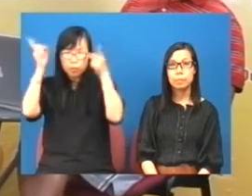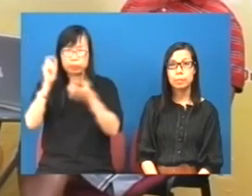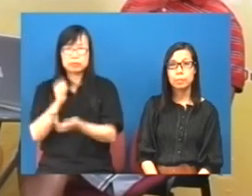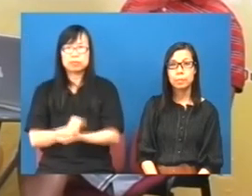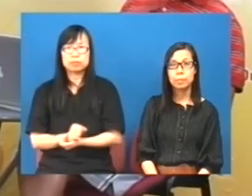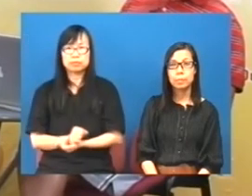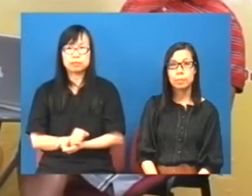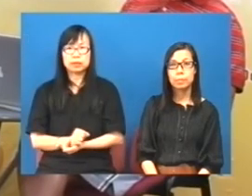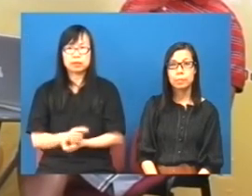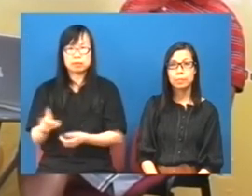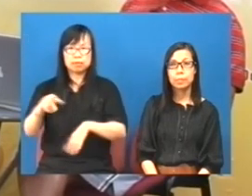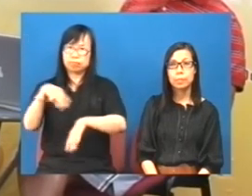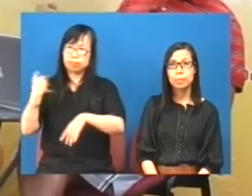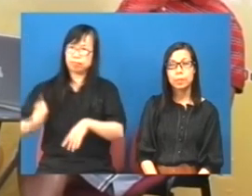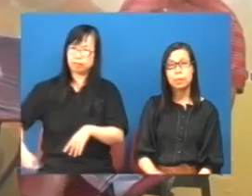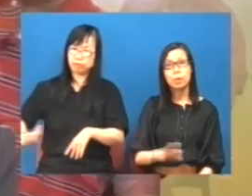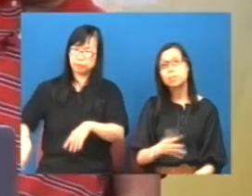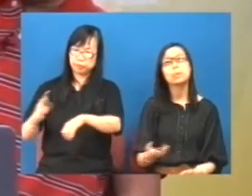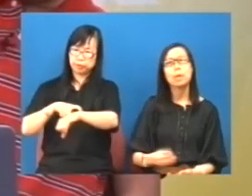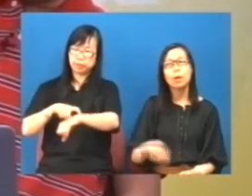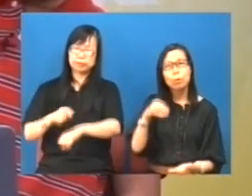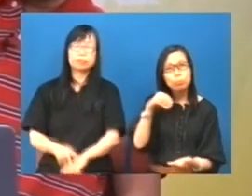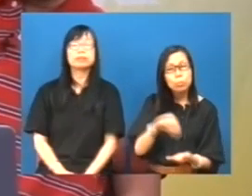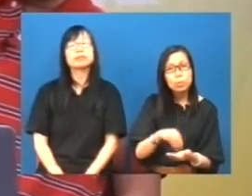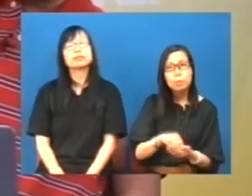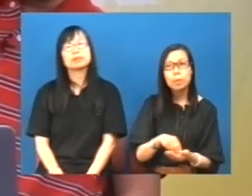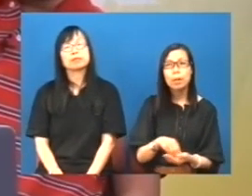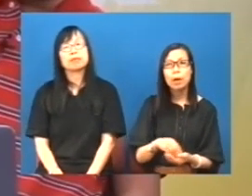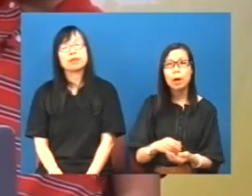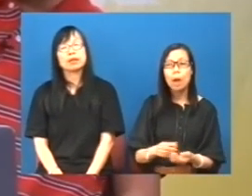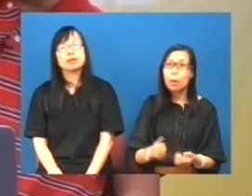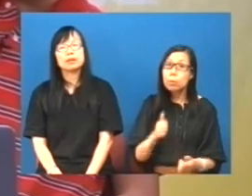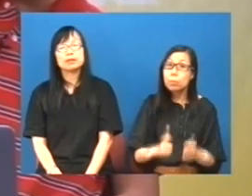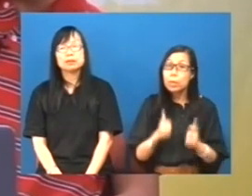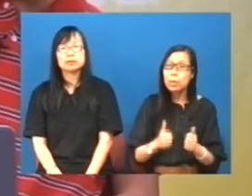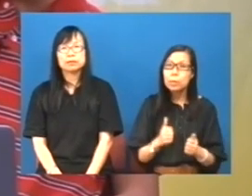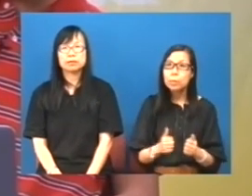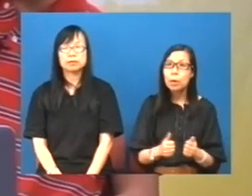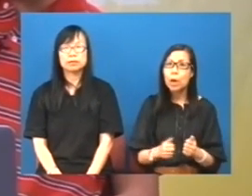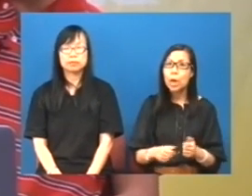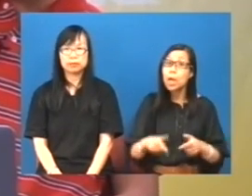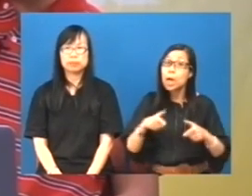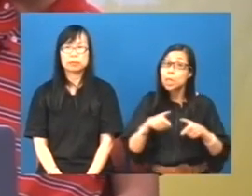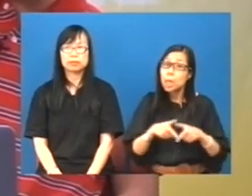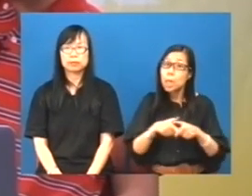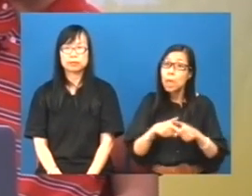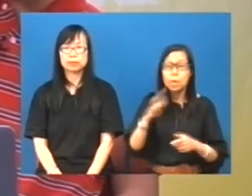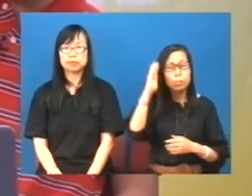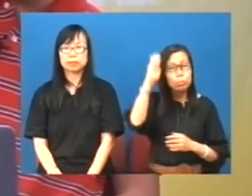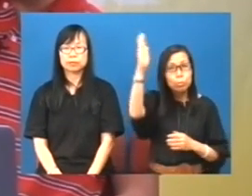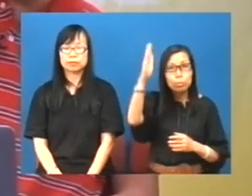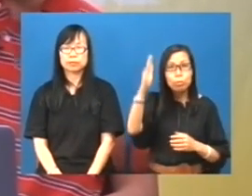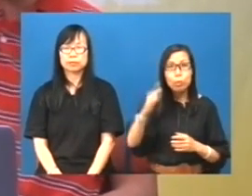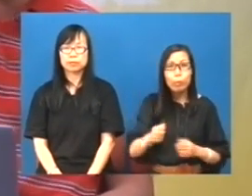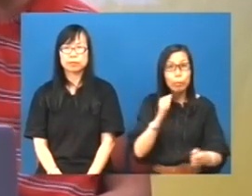是不是浪費時間又或者其實重點是他搞這比賽究竟是真心提倡運動還是其實